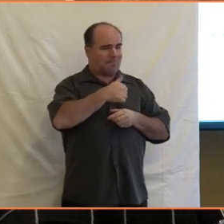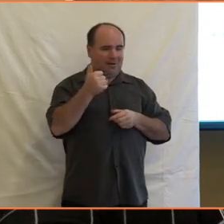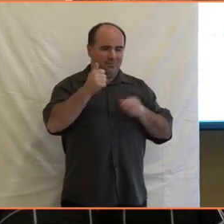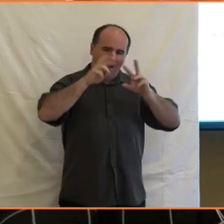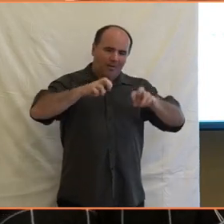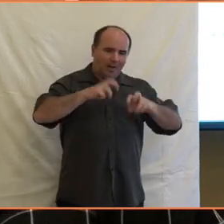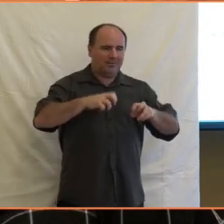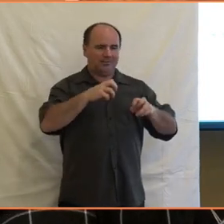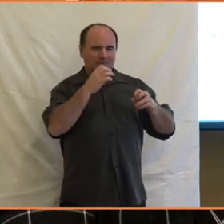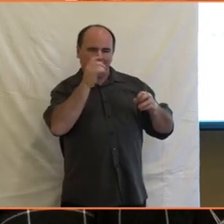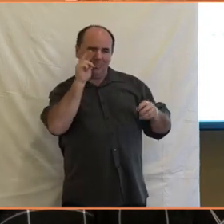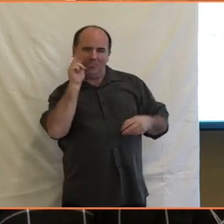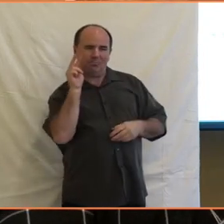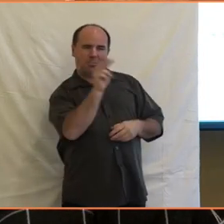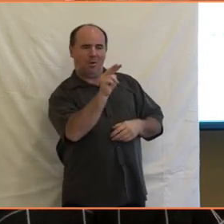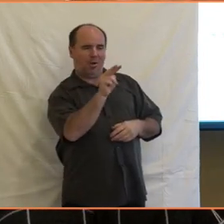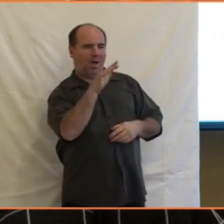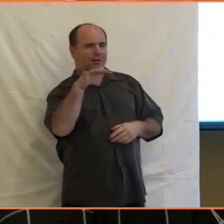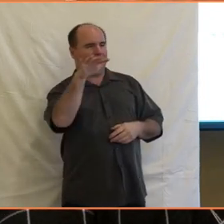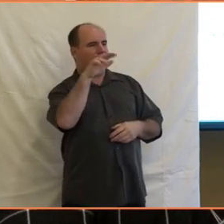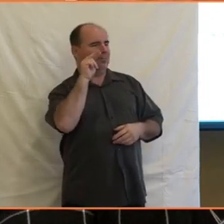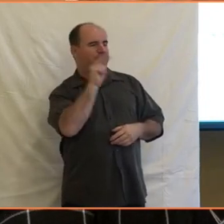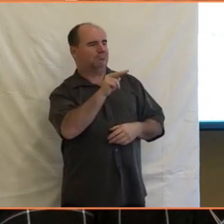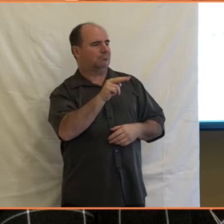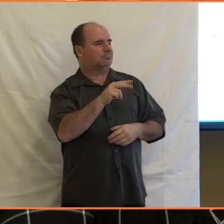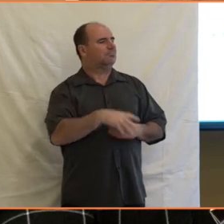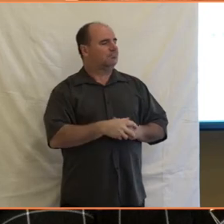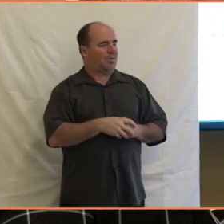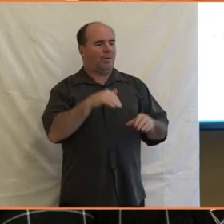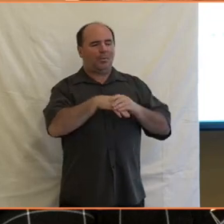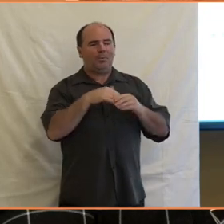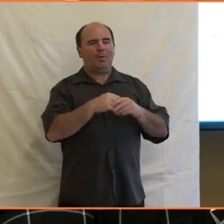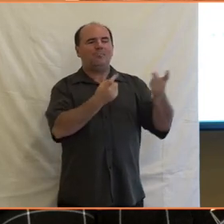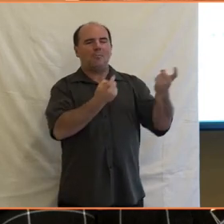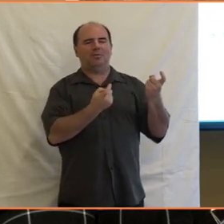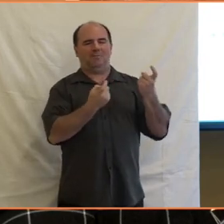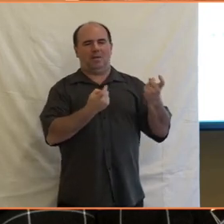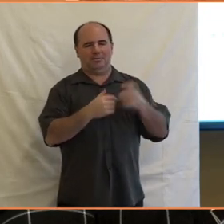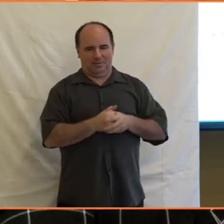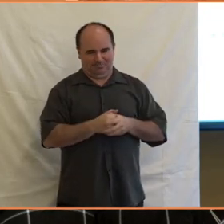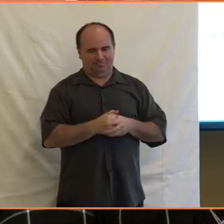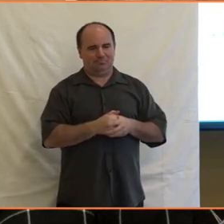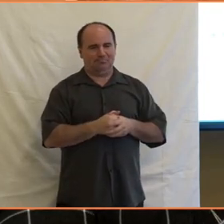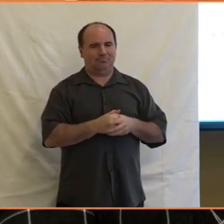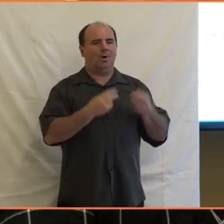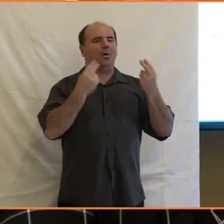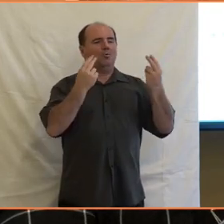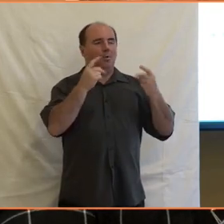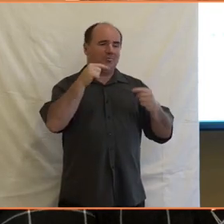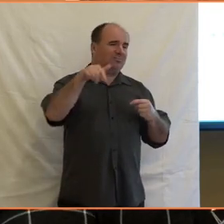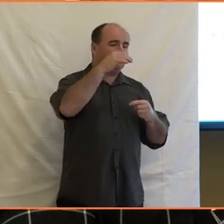se vlastně u uživatelů rozlišuje, je rovina motivační, to znamená, jak jsou ti lidé